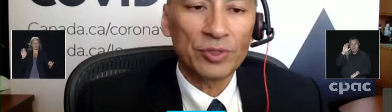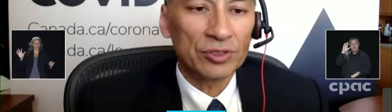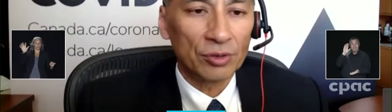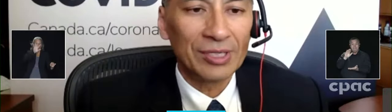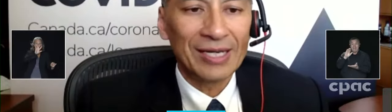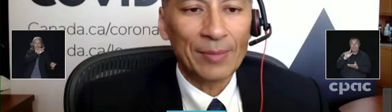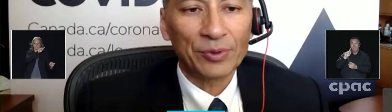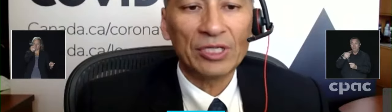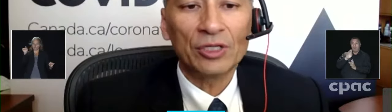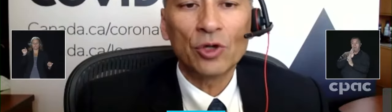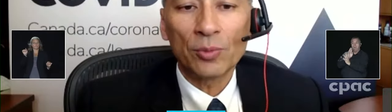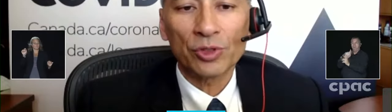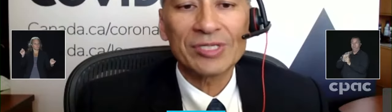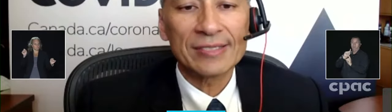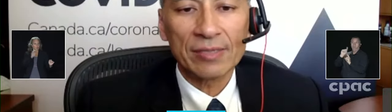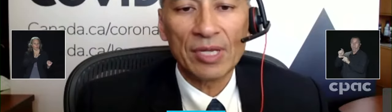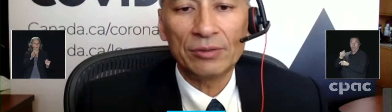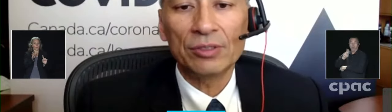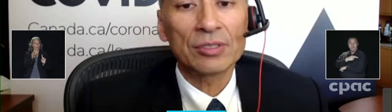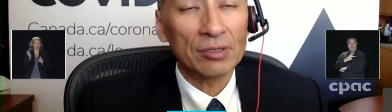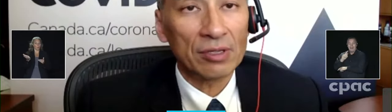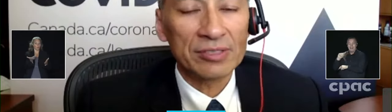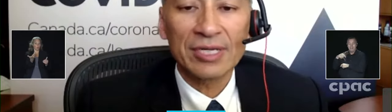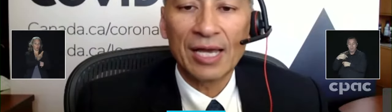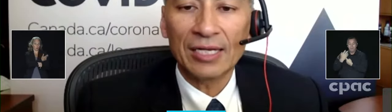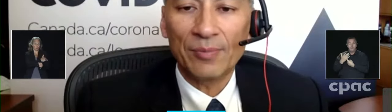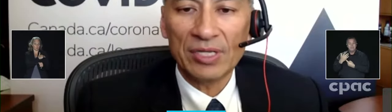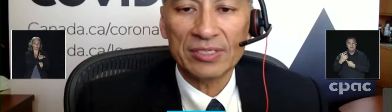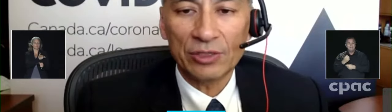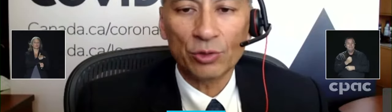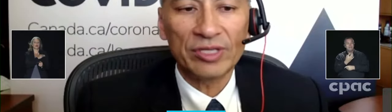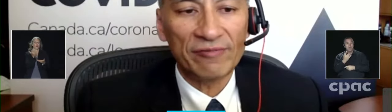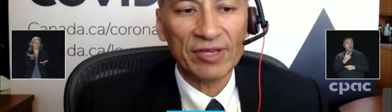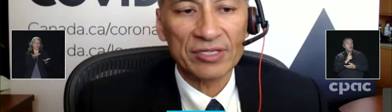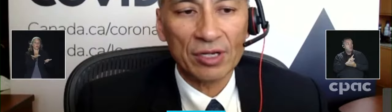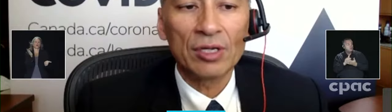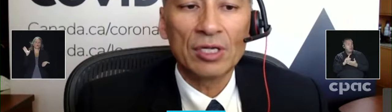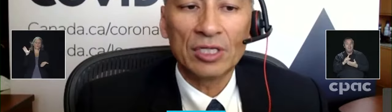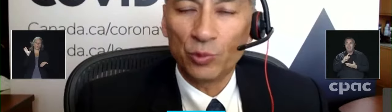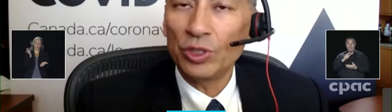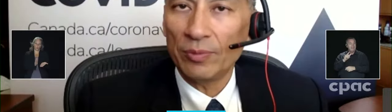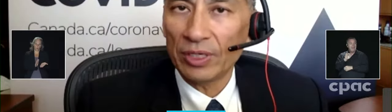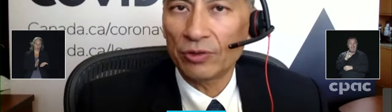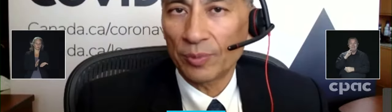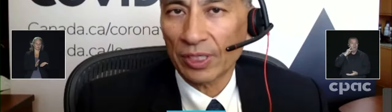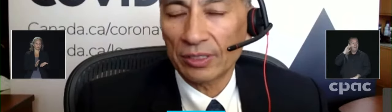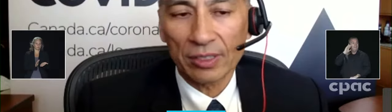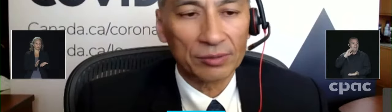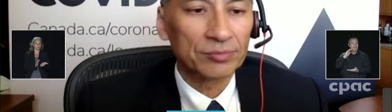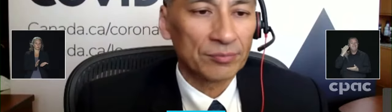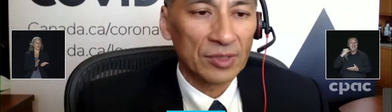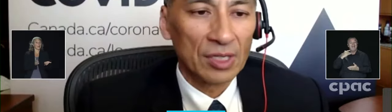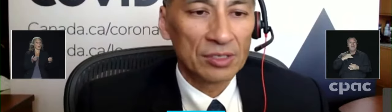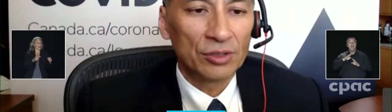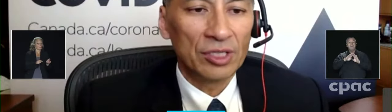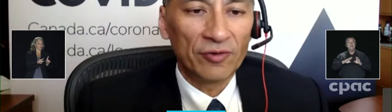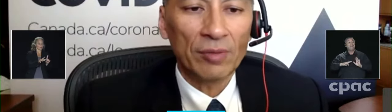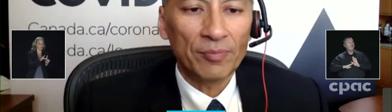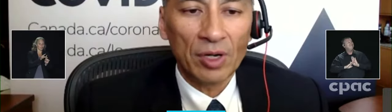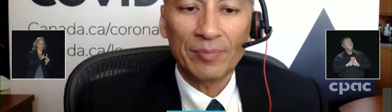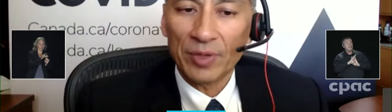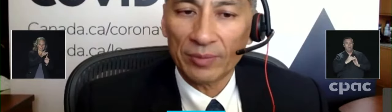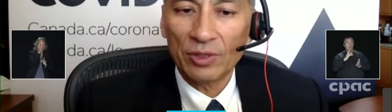des hôpitaux après de nombreuses semaines d'une tendance à la baisse des taux d'infection depuis le pic du printemps.